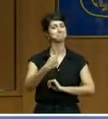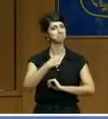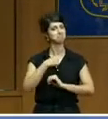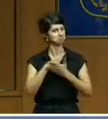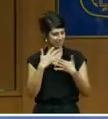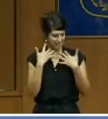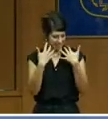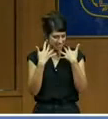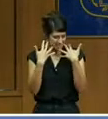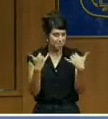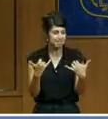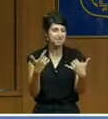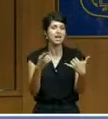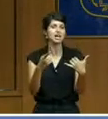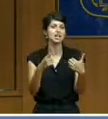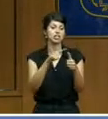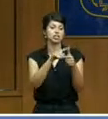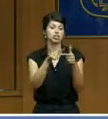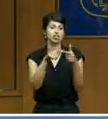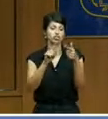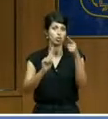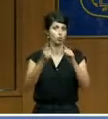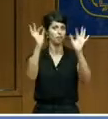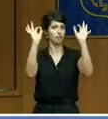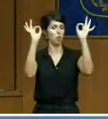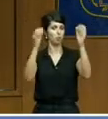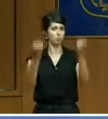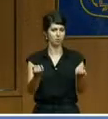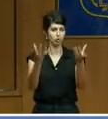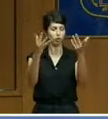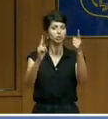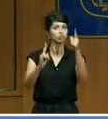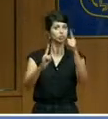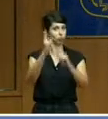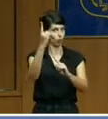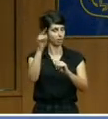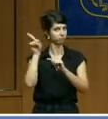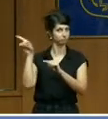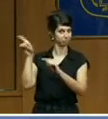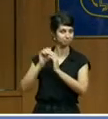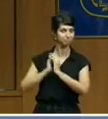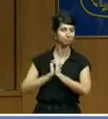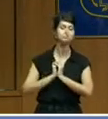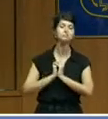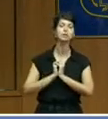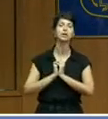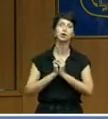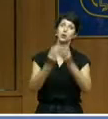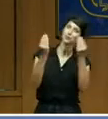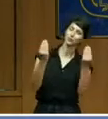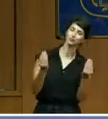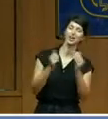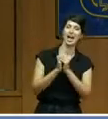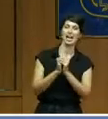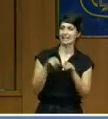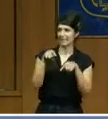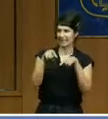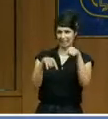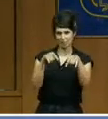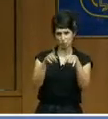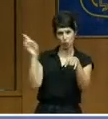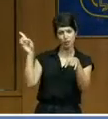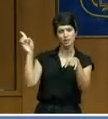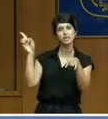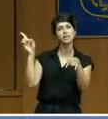כבר אספר לכם על שתי תופעות ביולוגיות שמתרחשות בו. טוב, אז היצור הזה הוא